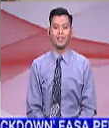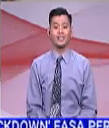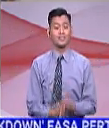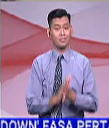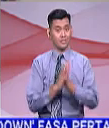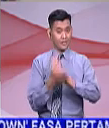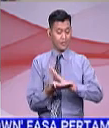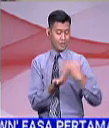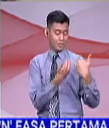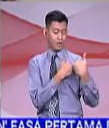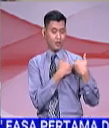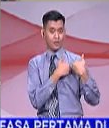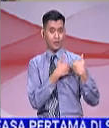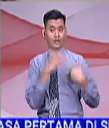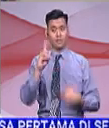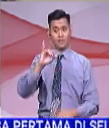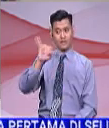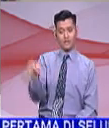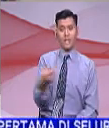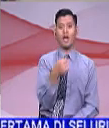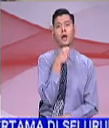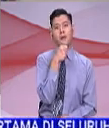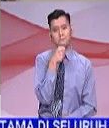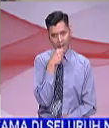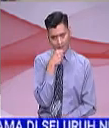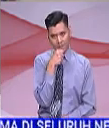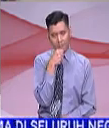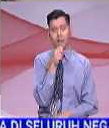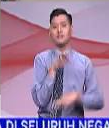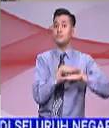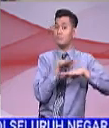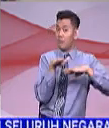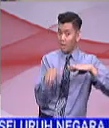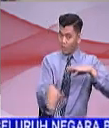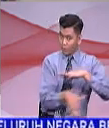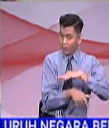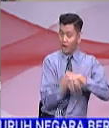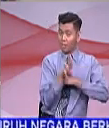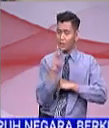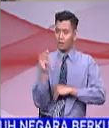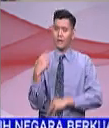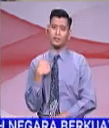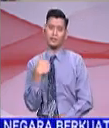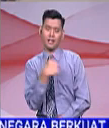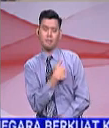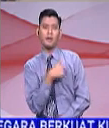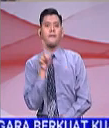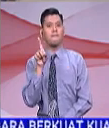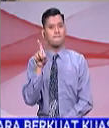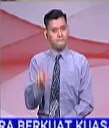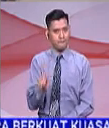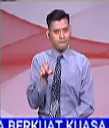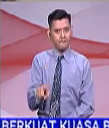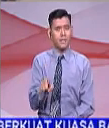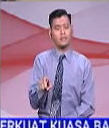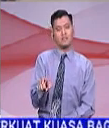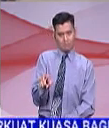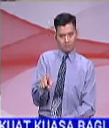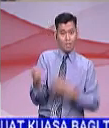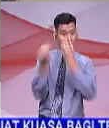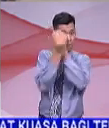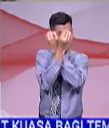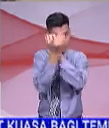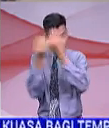Jadi tugas sebagai seorang juruhebar yang bernaung di bawah RTM, kami rasa kami perlu menyampaikan berita yang cukup sahih,